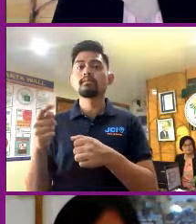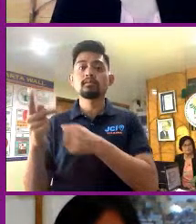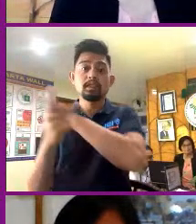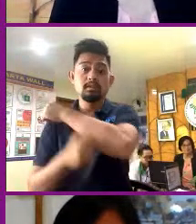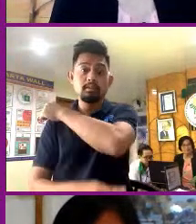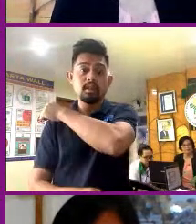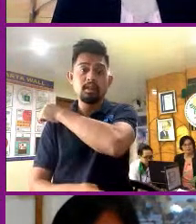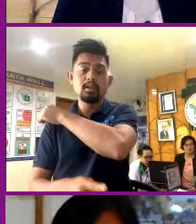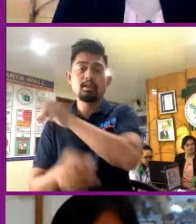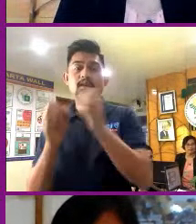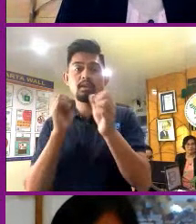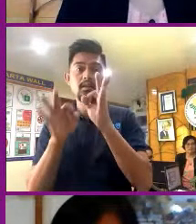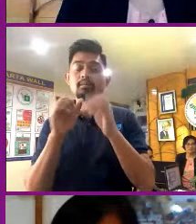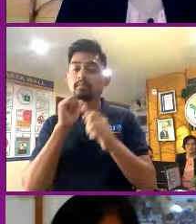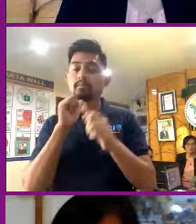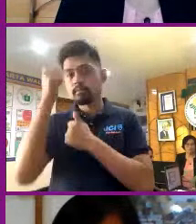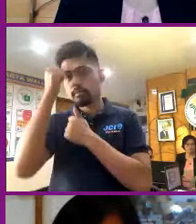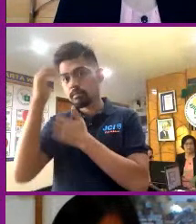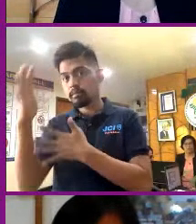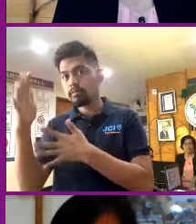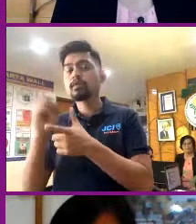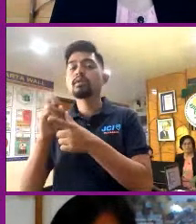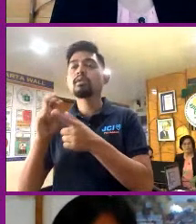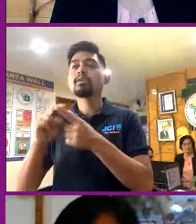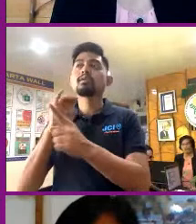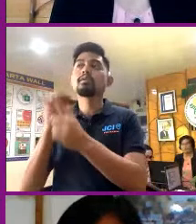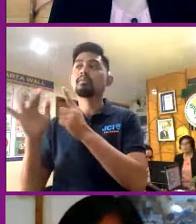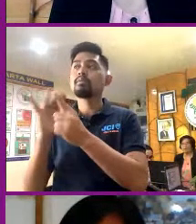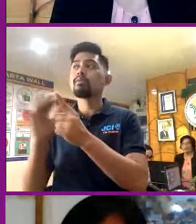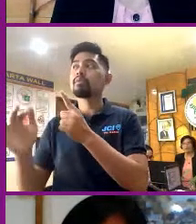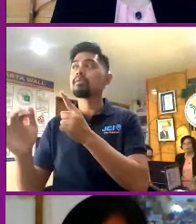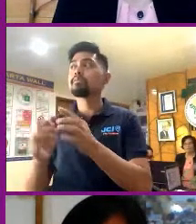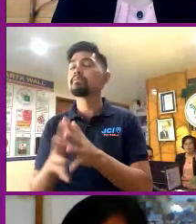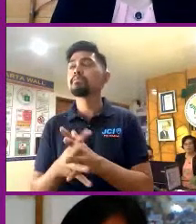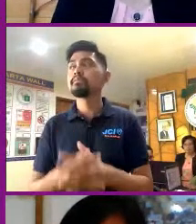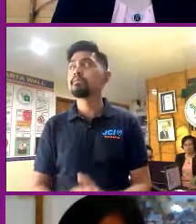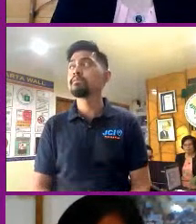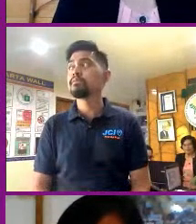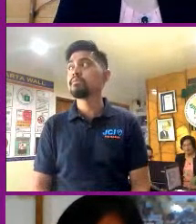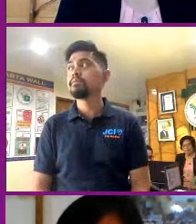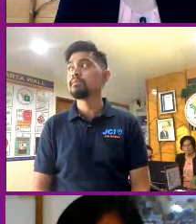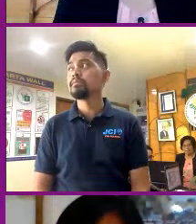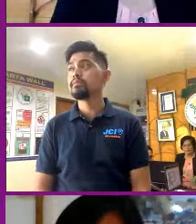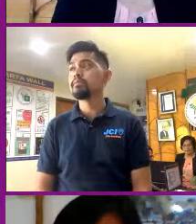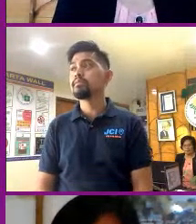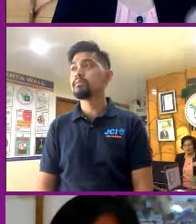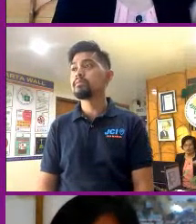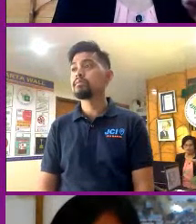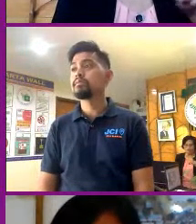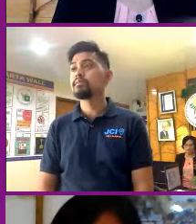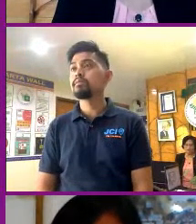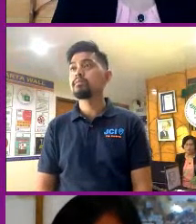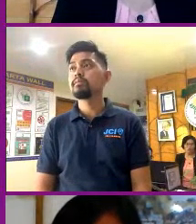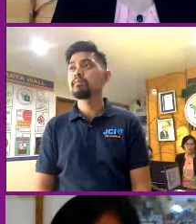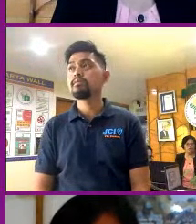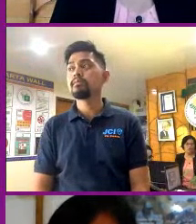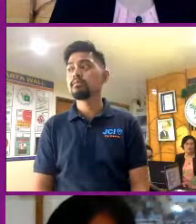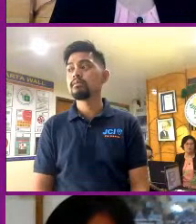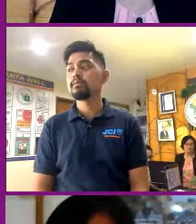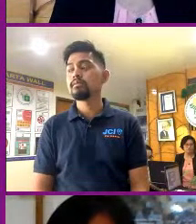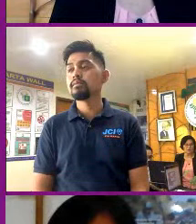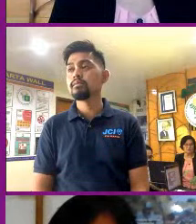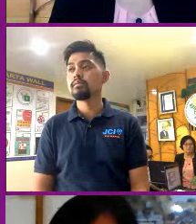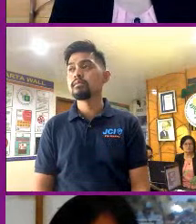penalties pag hindi ka nag-observe ng ano. Primero na lang sa, primerong minaang mandato ay on the